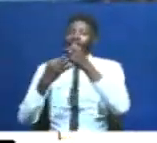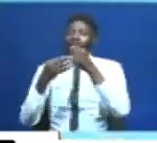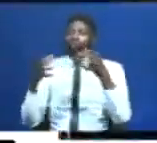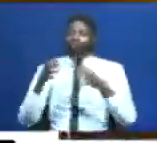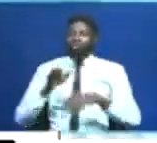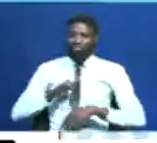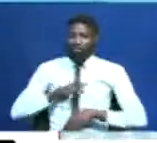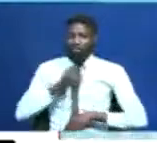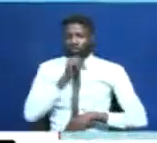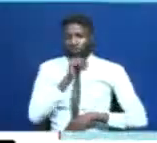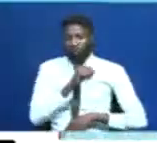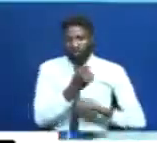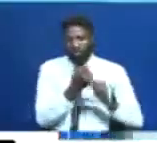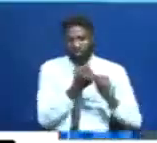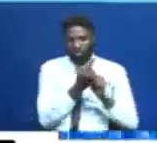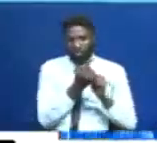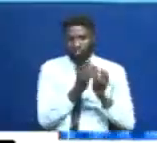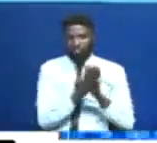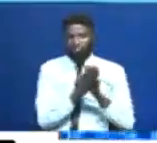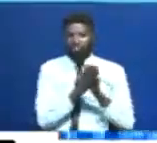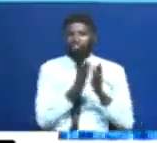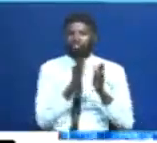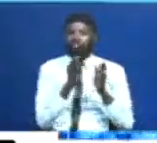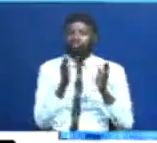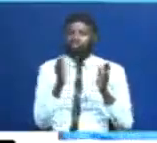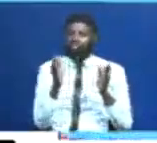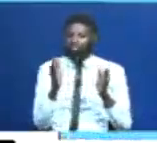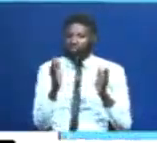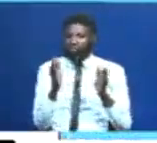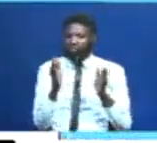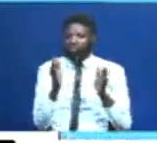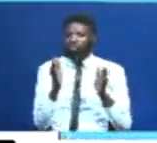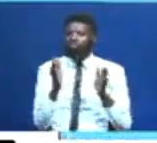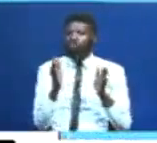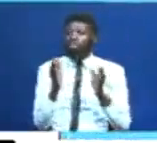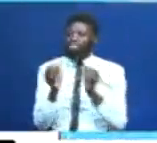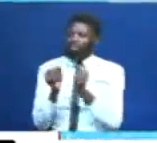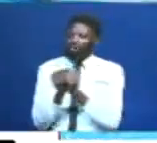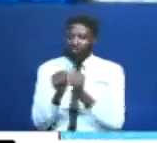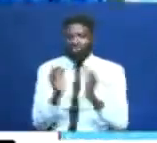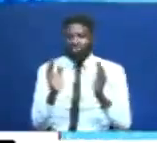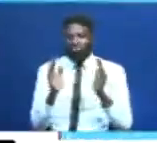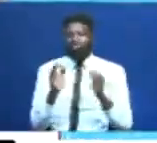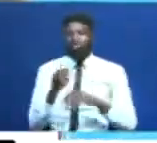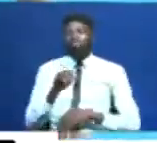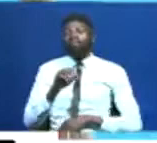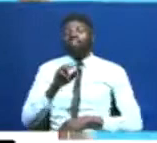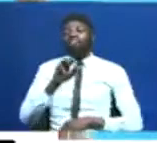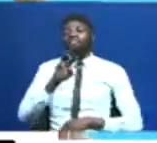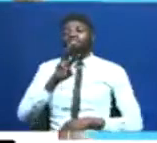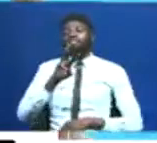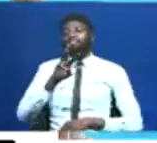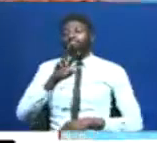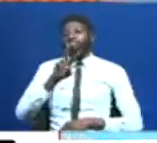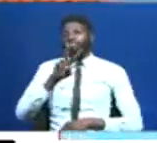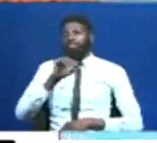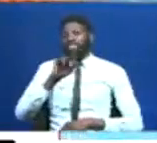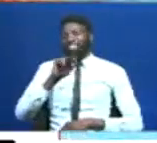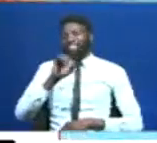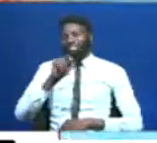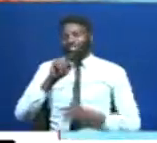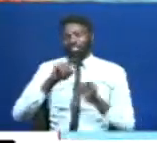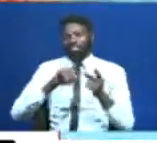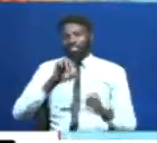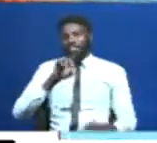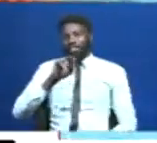10 na 11 kwenye shindano la mita 50 breaststroke mbele ya Daniel Lusa na Vanessa Simpo walioridhika na nafasi za pili na tatu mtawalia.